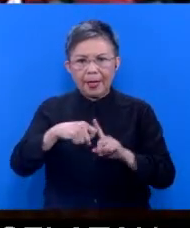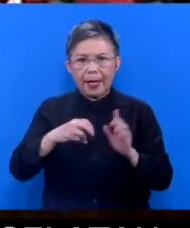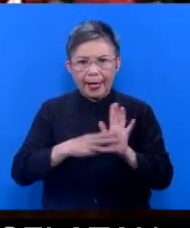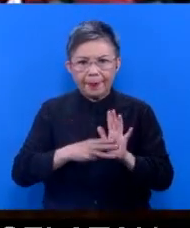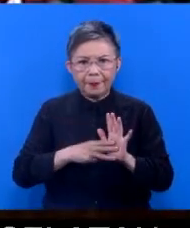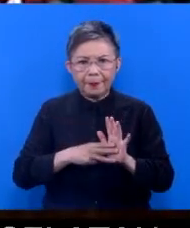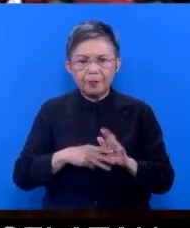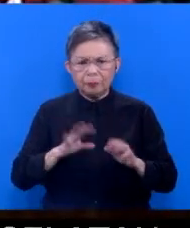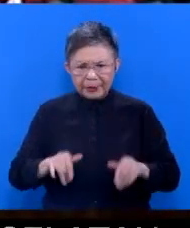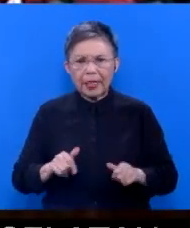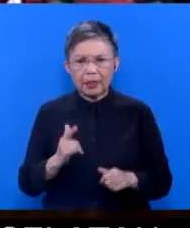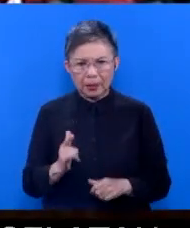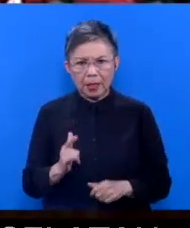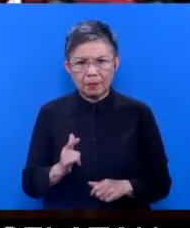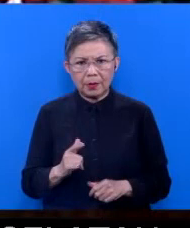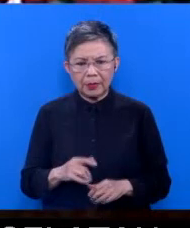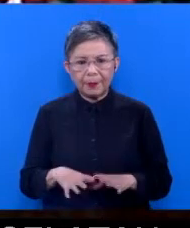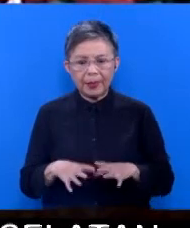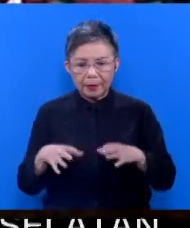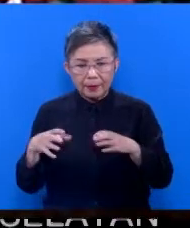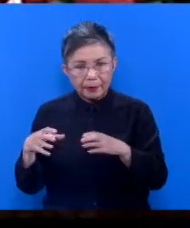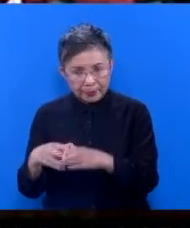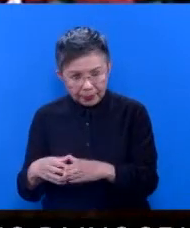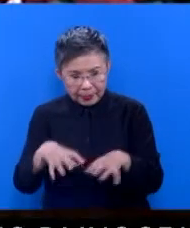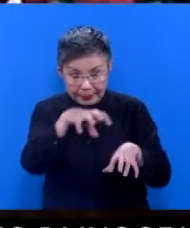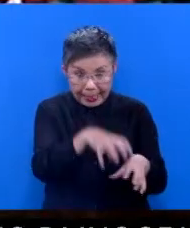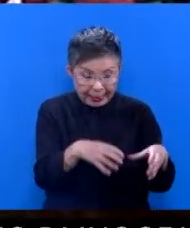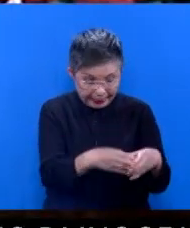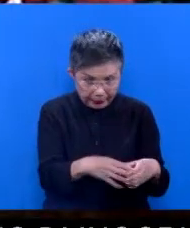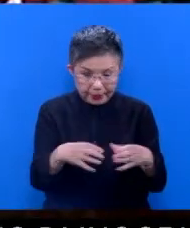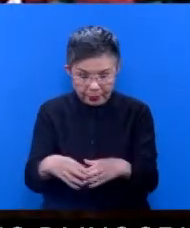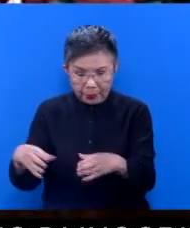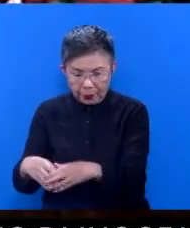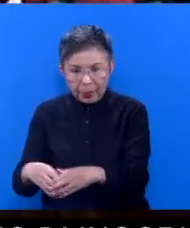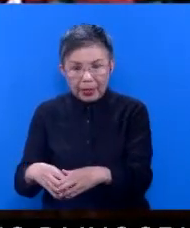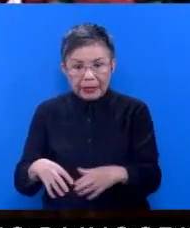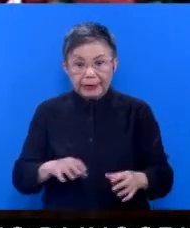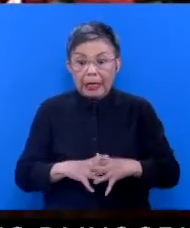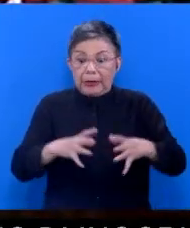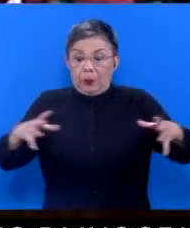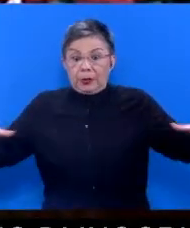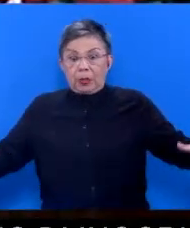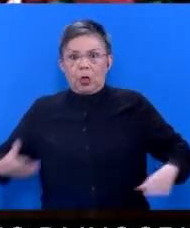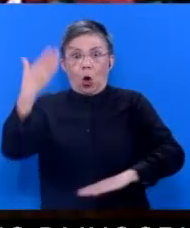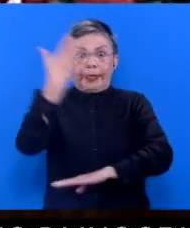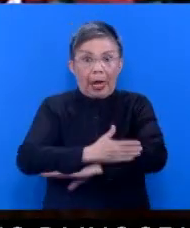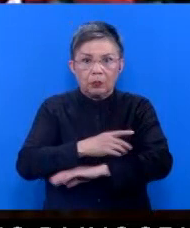bisa dilakukan tetapi dalam skala mikro baik itu dalam skala